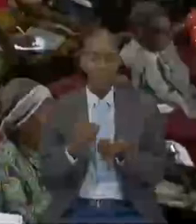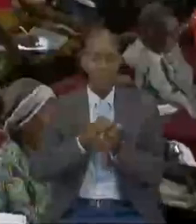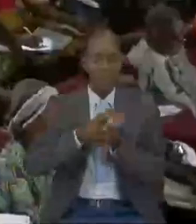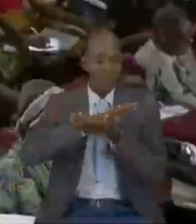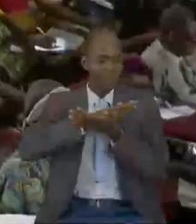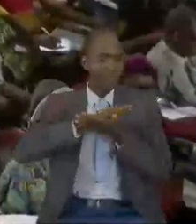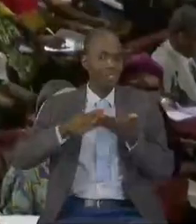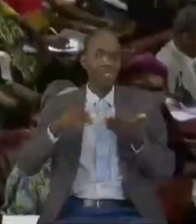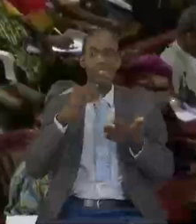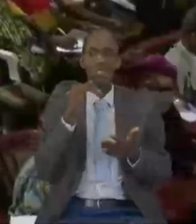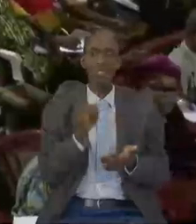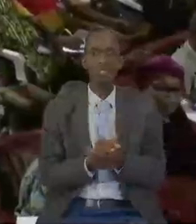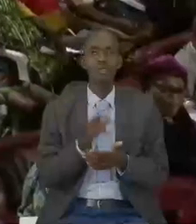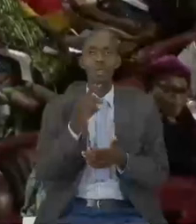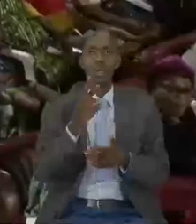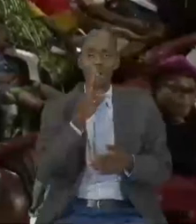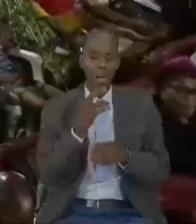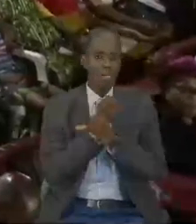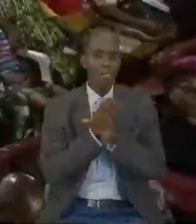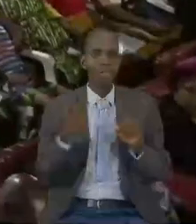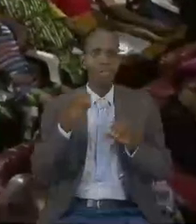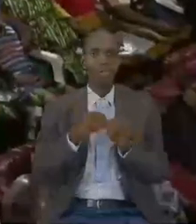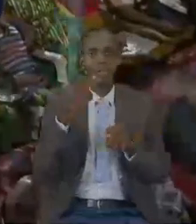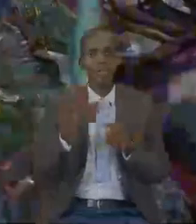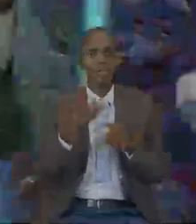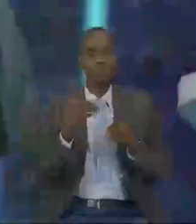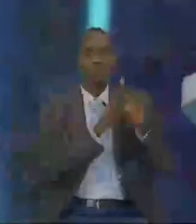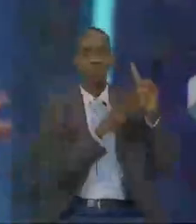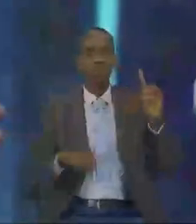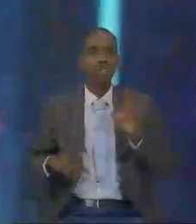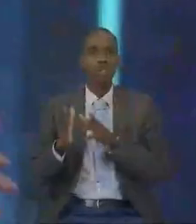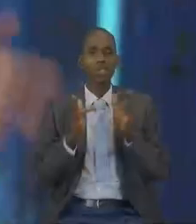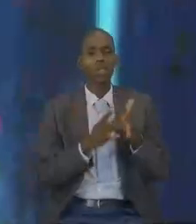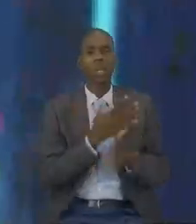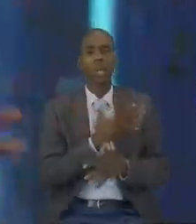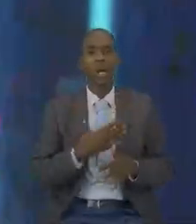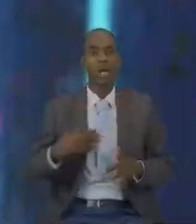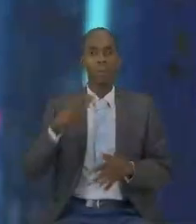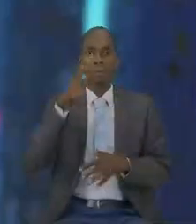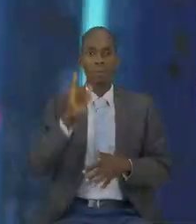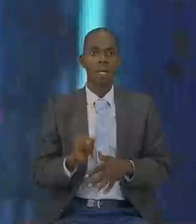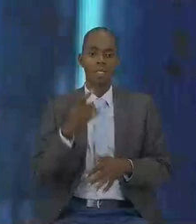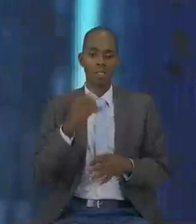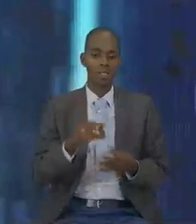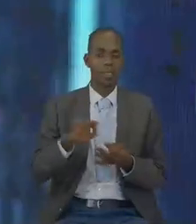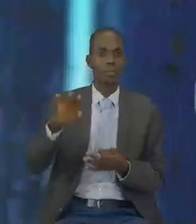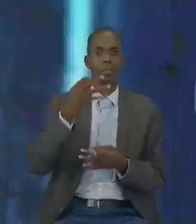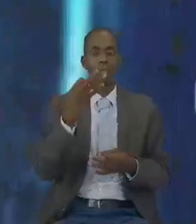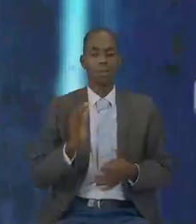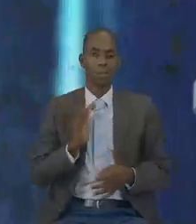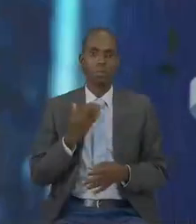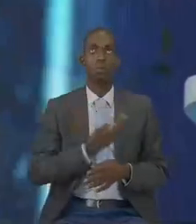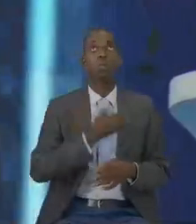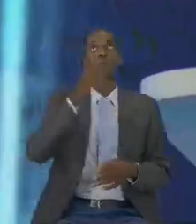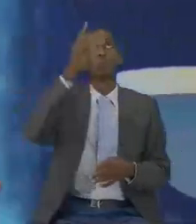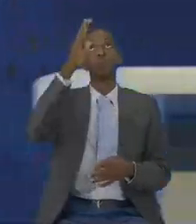et tu es propre. Aidé, vous avez été justifié au nom du Seigneur Jésus-Christ et par l'Esprit de